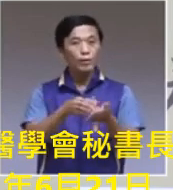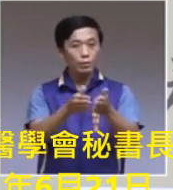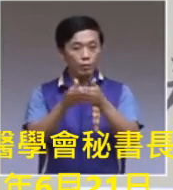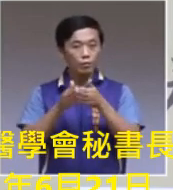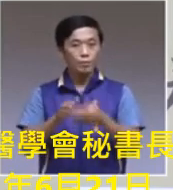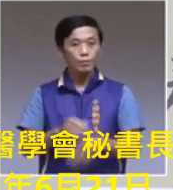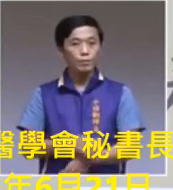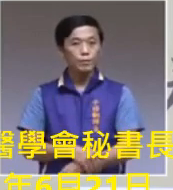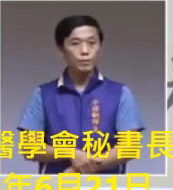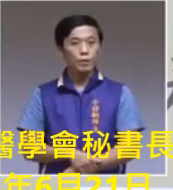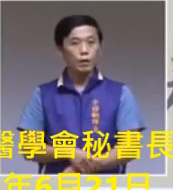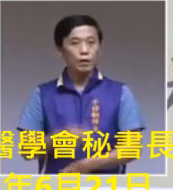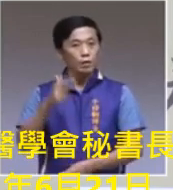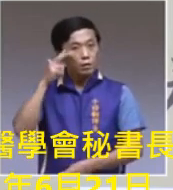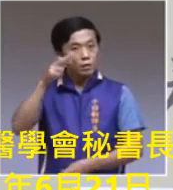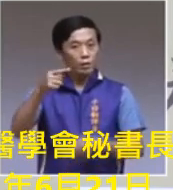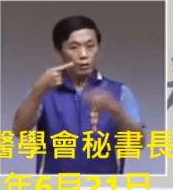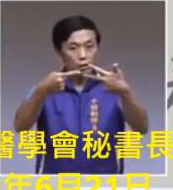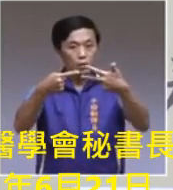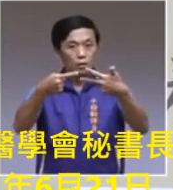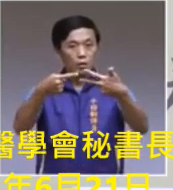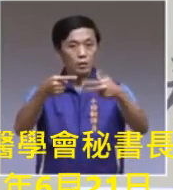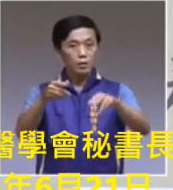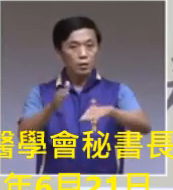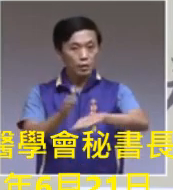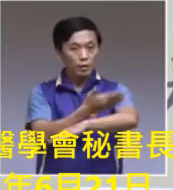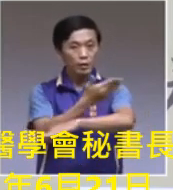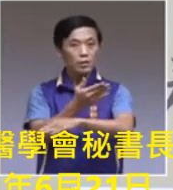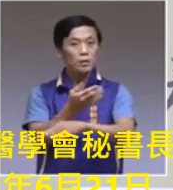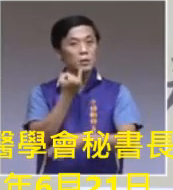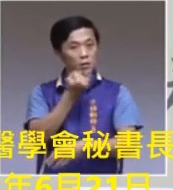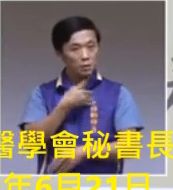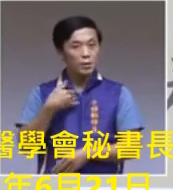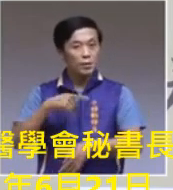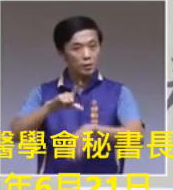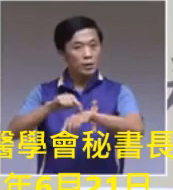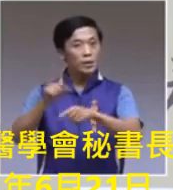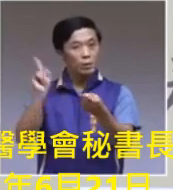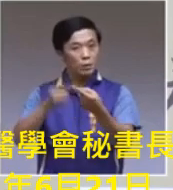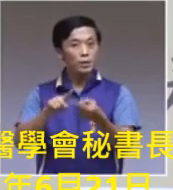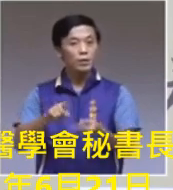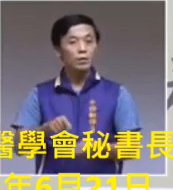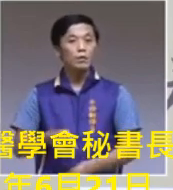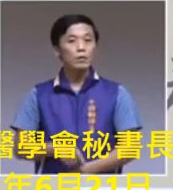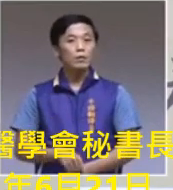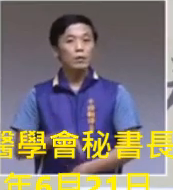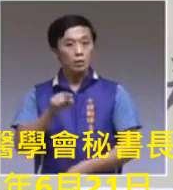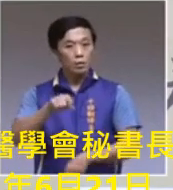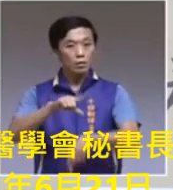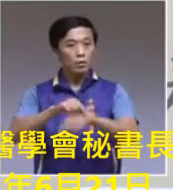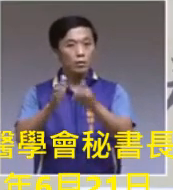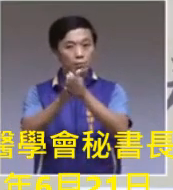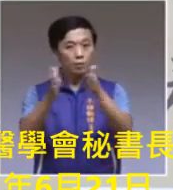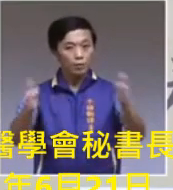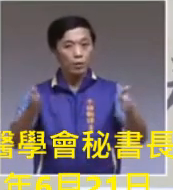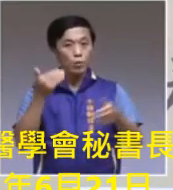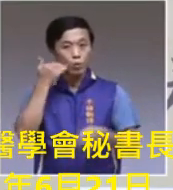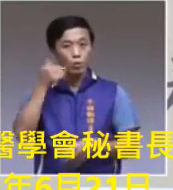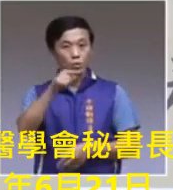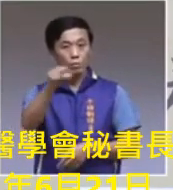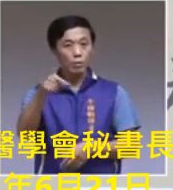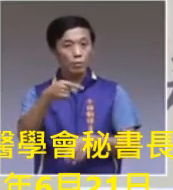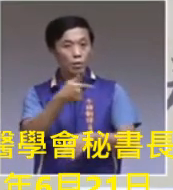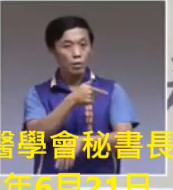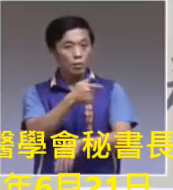在下个礼拜一开始，好，也许是一个最好的时间，好，那这一段时间，那假如要施打这